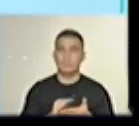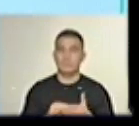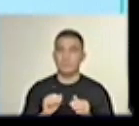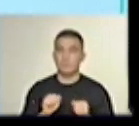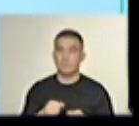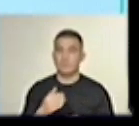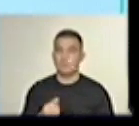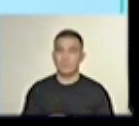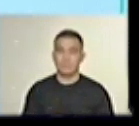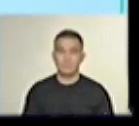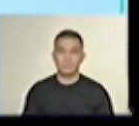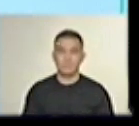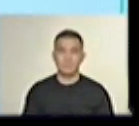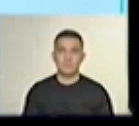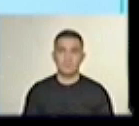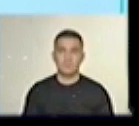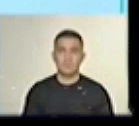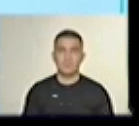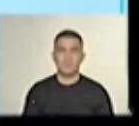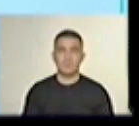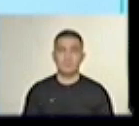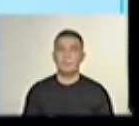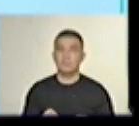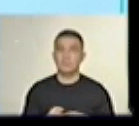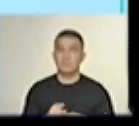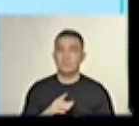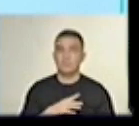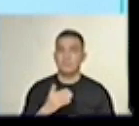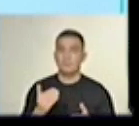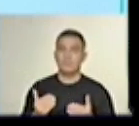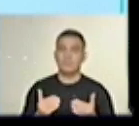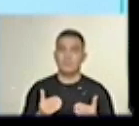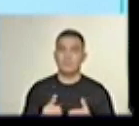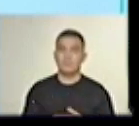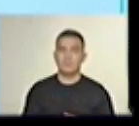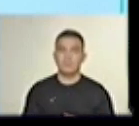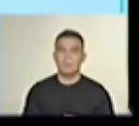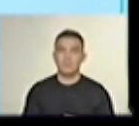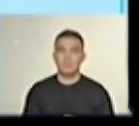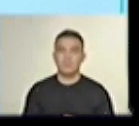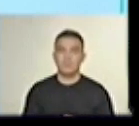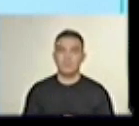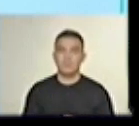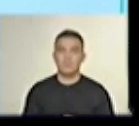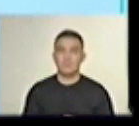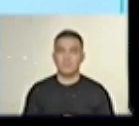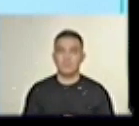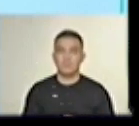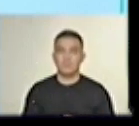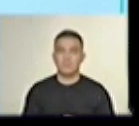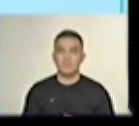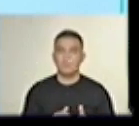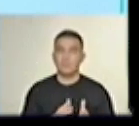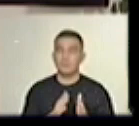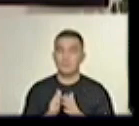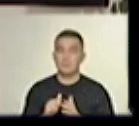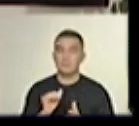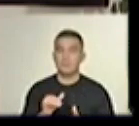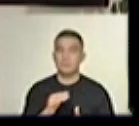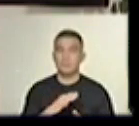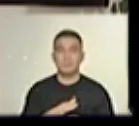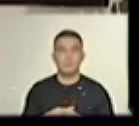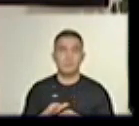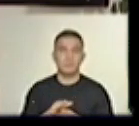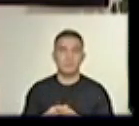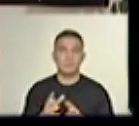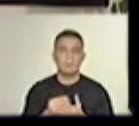mumkin. Mana shunday qilib bu topshiriqni Mana shunday qilib bu topshiriqni